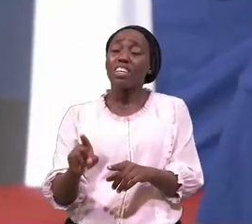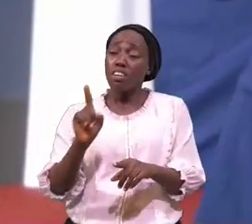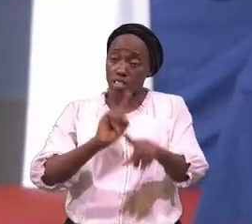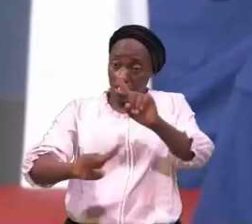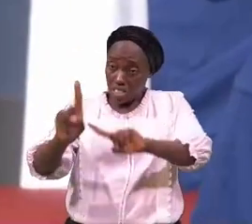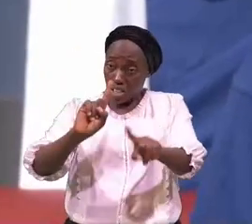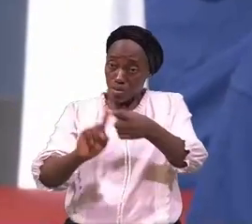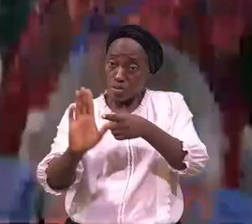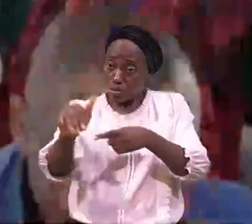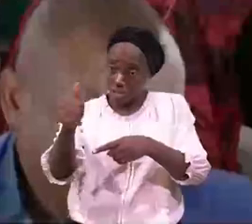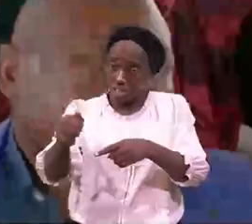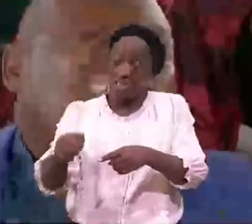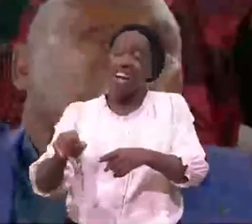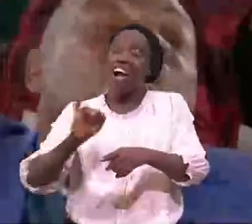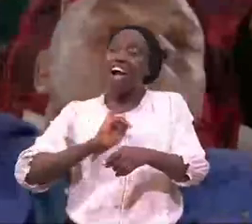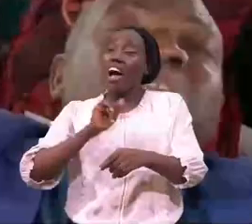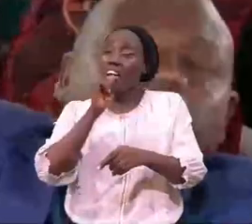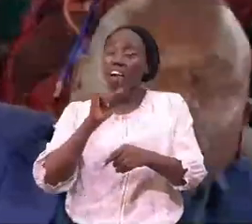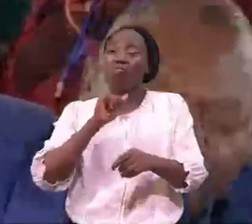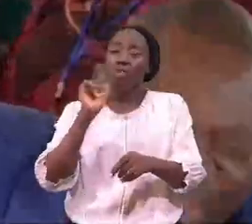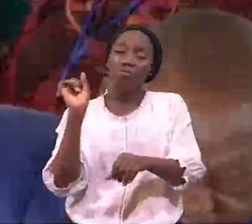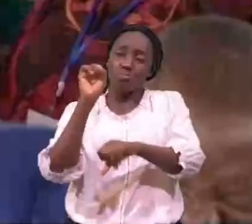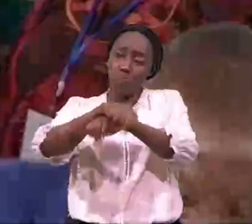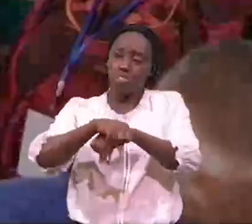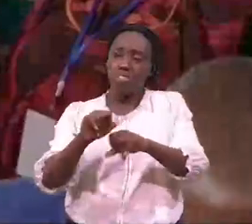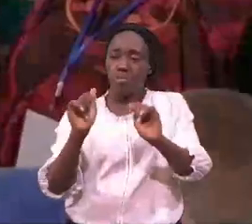Dit, je suis imbattable.